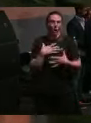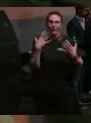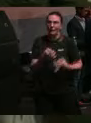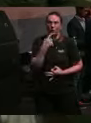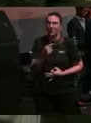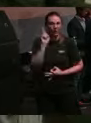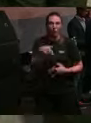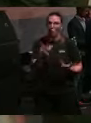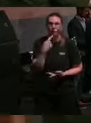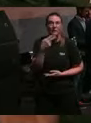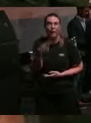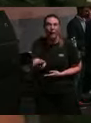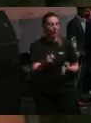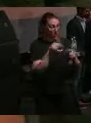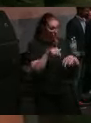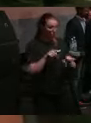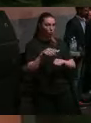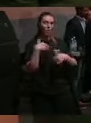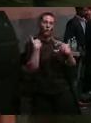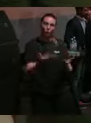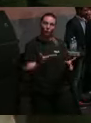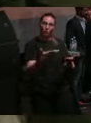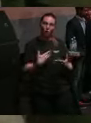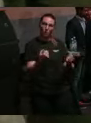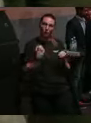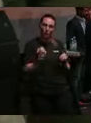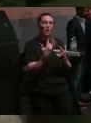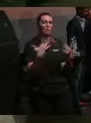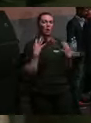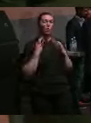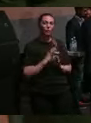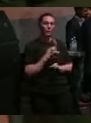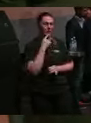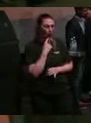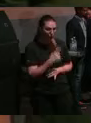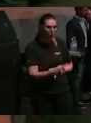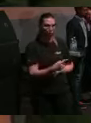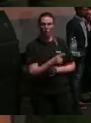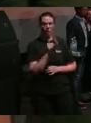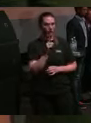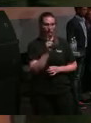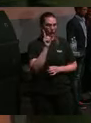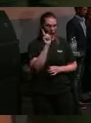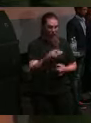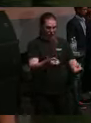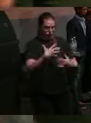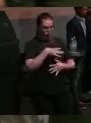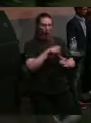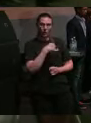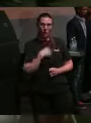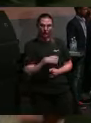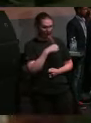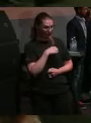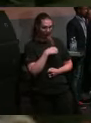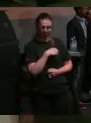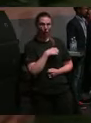ikke si nei engang. Nå når kommunene har fått den makten da, så hører jeg også fra mange ordførere og lokalpolitikere at dere kan ikke gi alt ansvaret til oss. Dere må bare